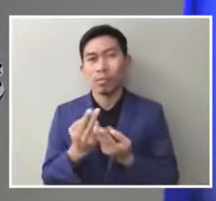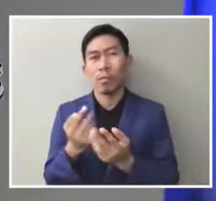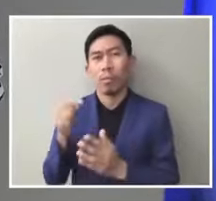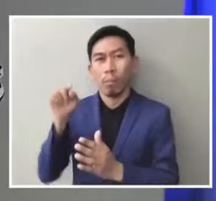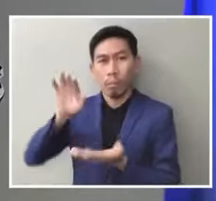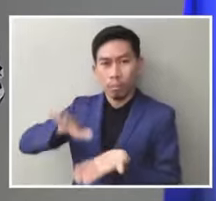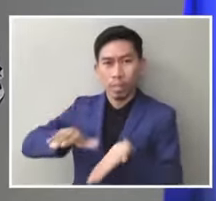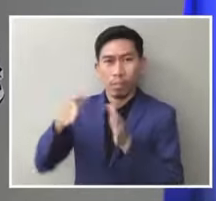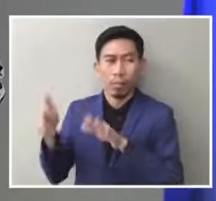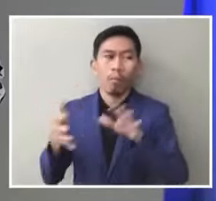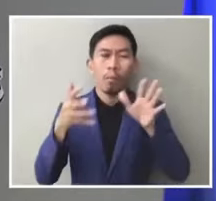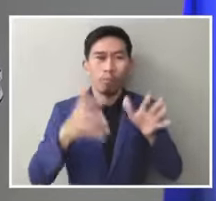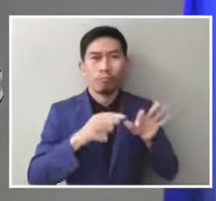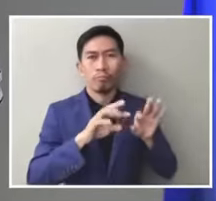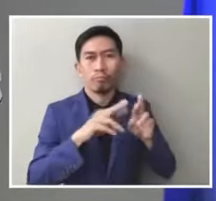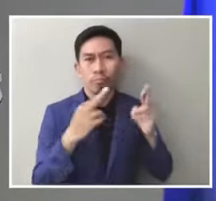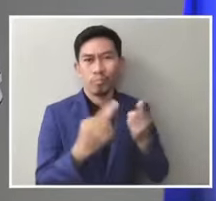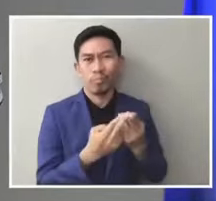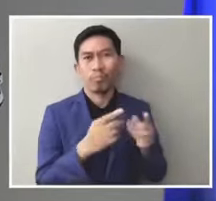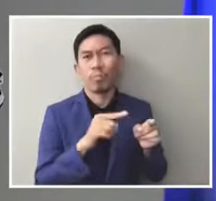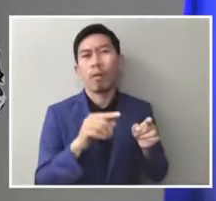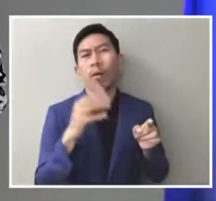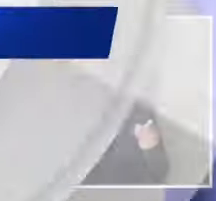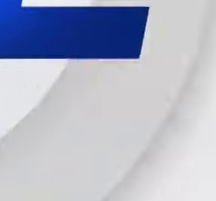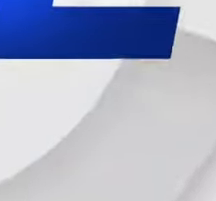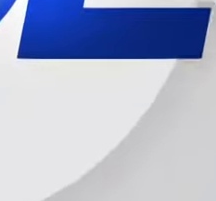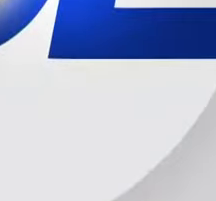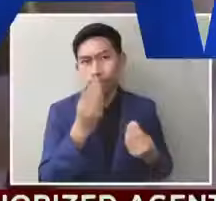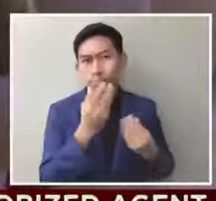News Chief of Reporters, Jeff Canoy.